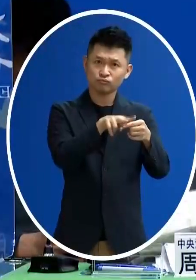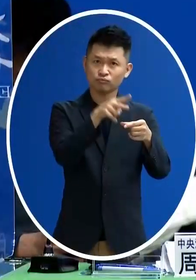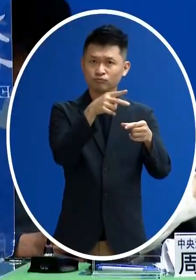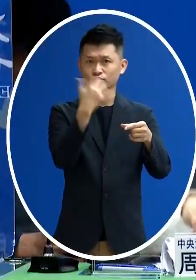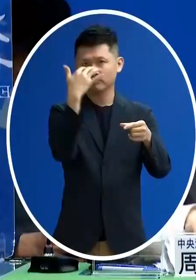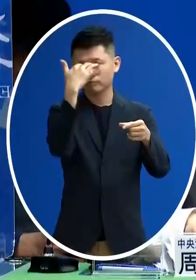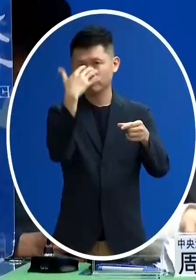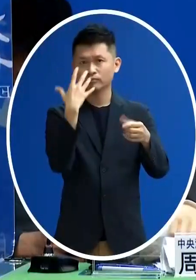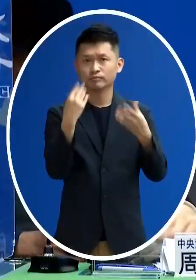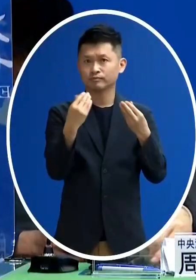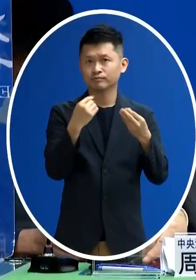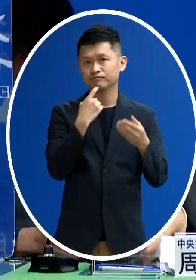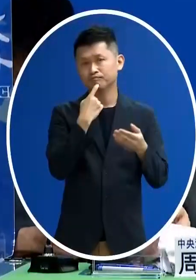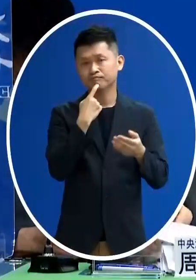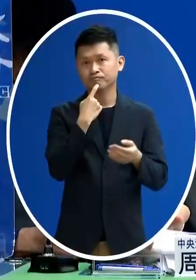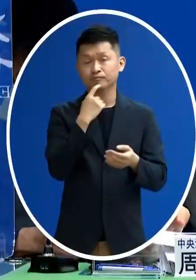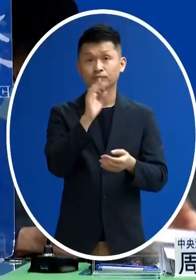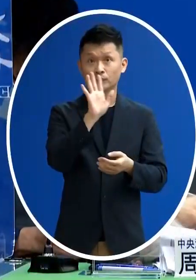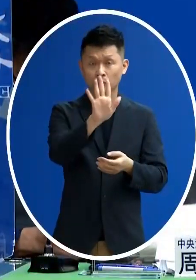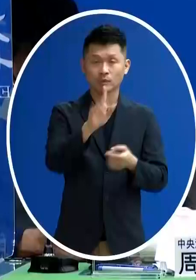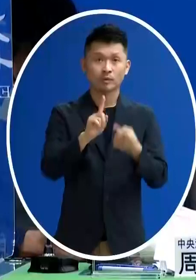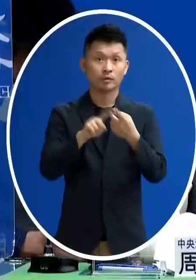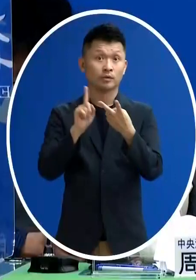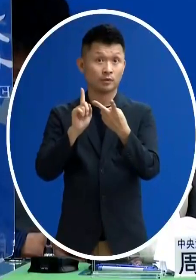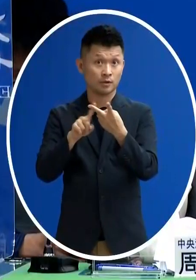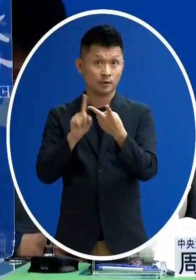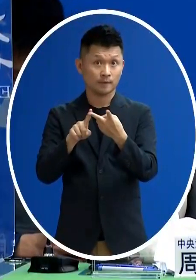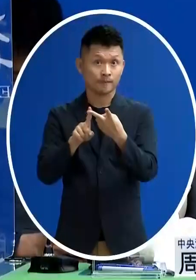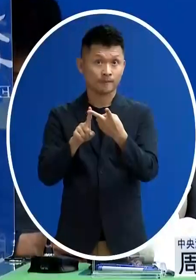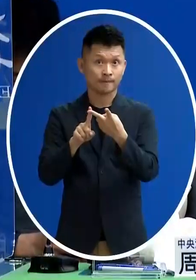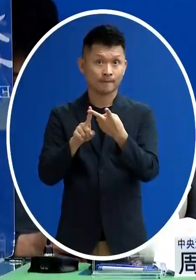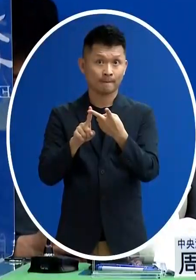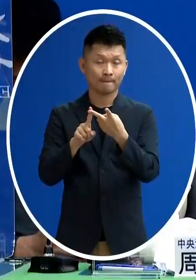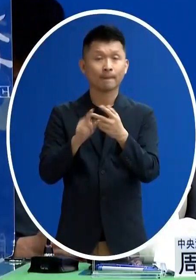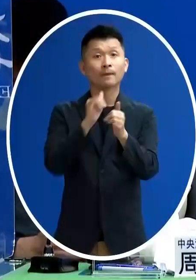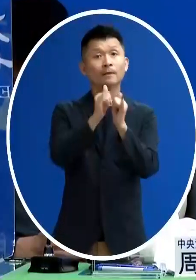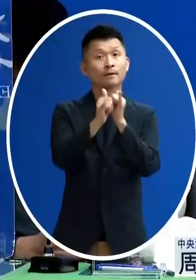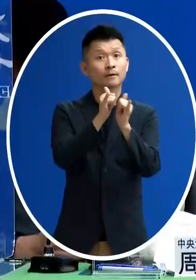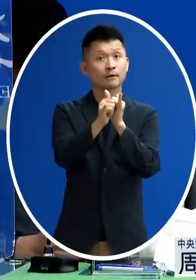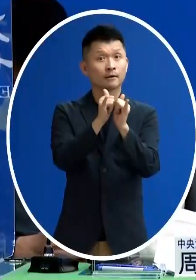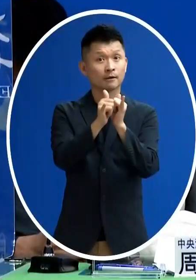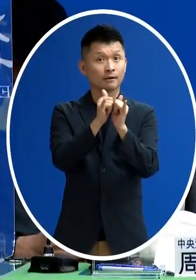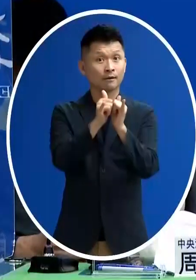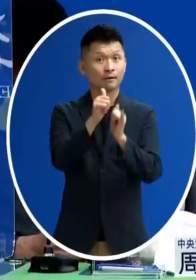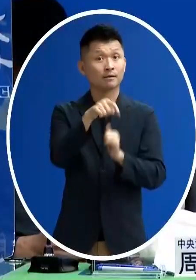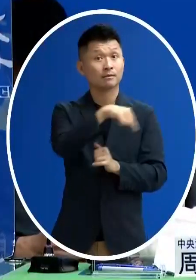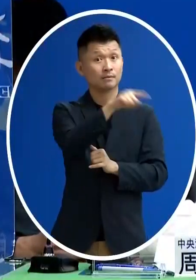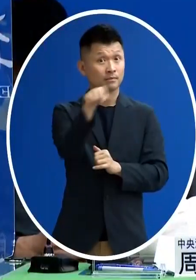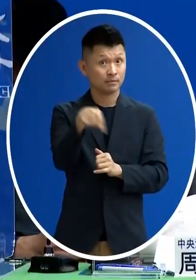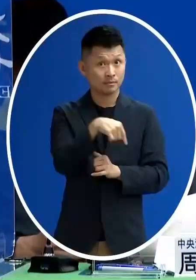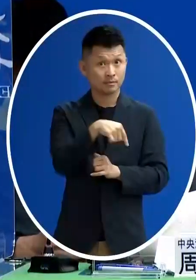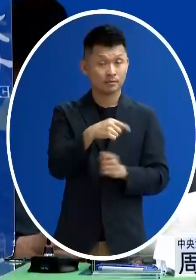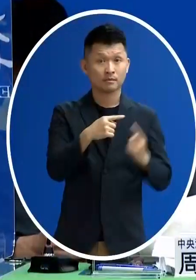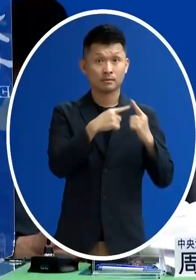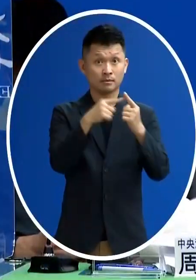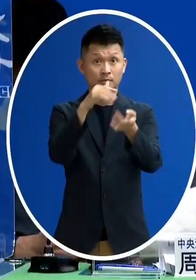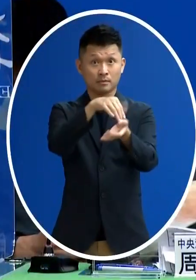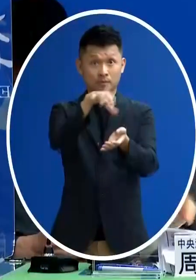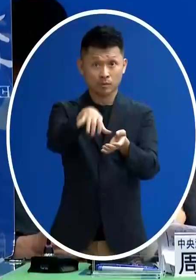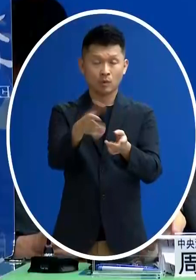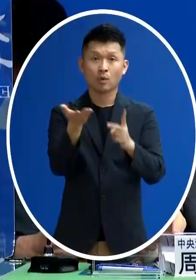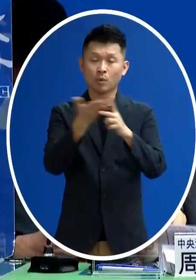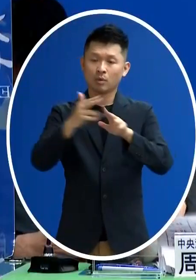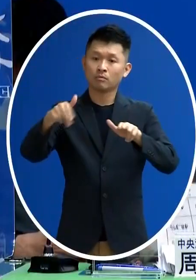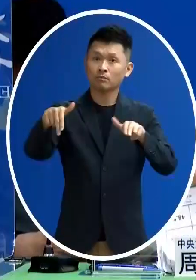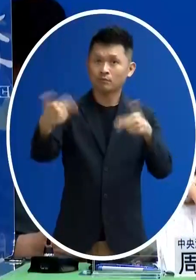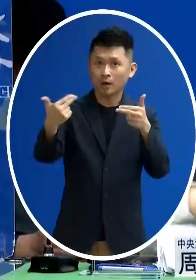候。啊，那第二个就是，我们不是请这个民众到这个诊所，或是用视讯的方